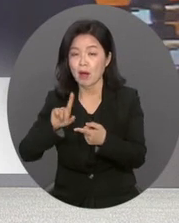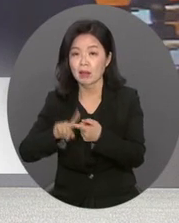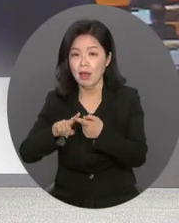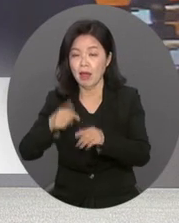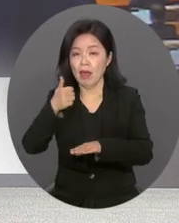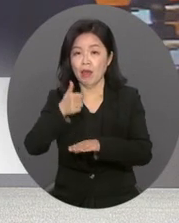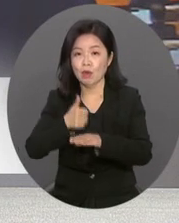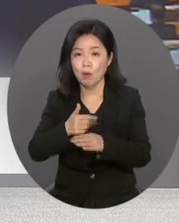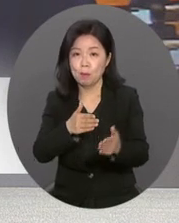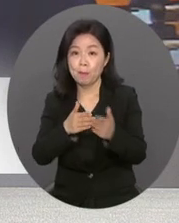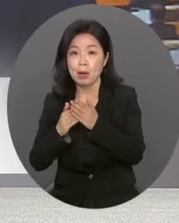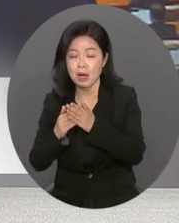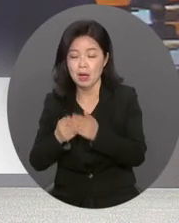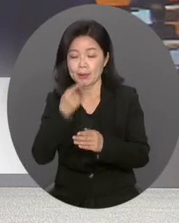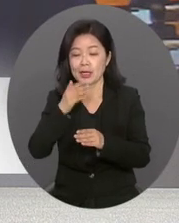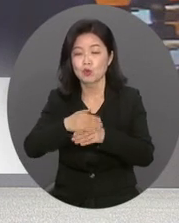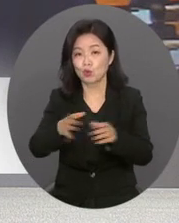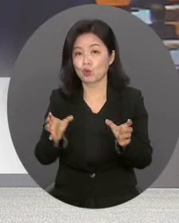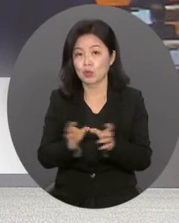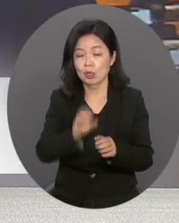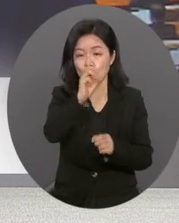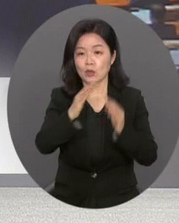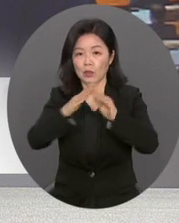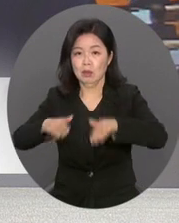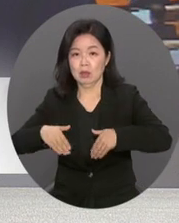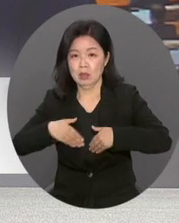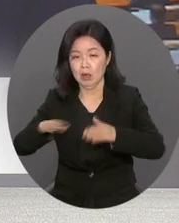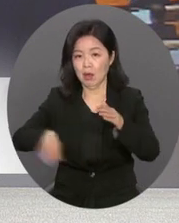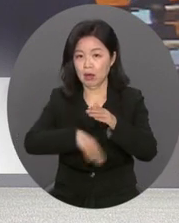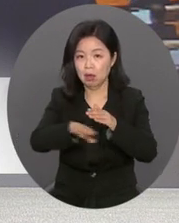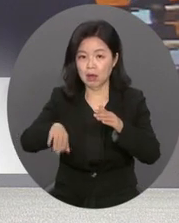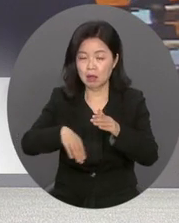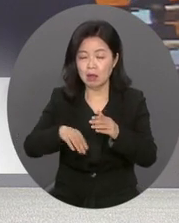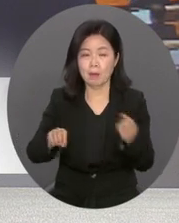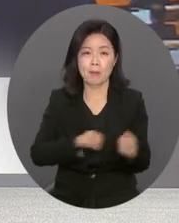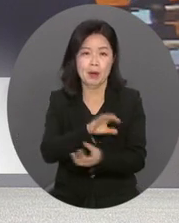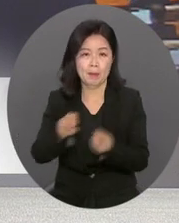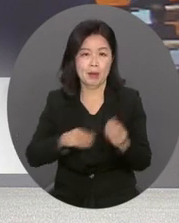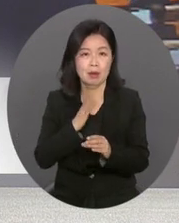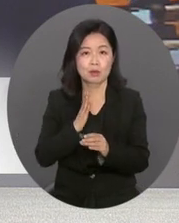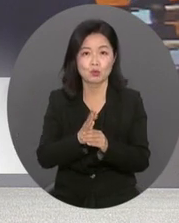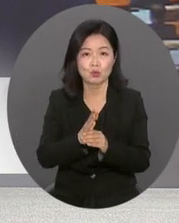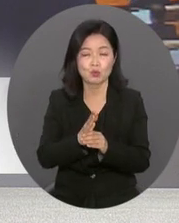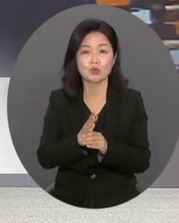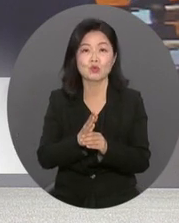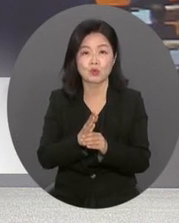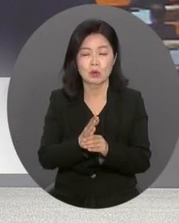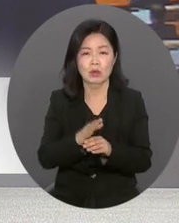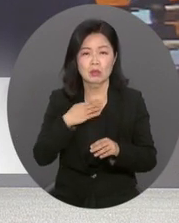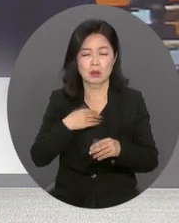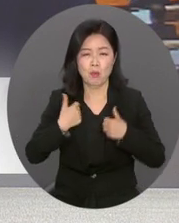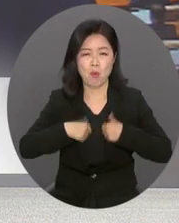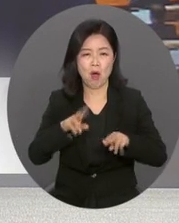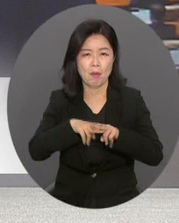부결되면서 민주당의 텃밭인 광주 전남이 연이틀 술렁이고 있습니다. 정가에서는 당내 이탈표 발생